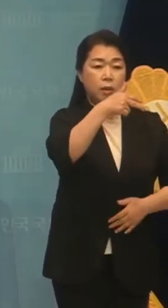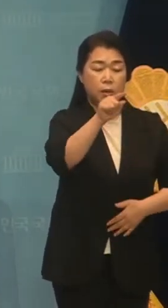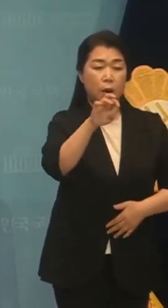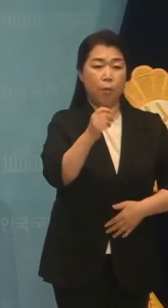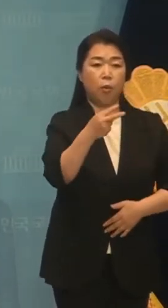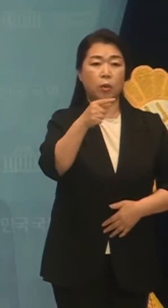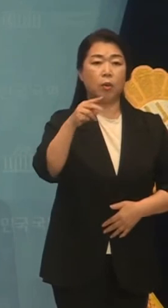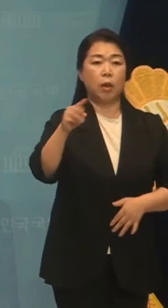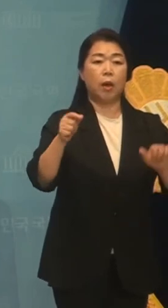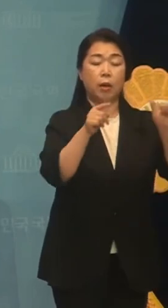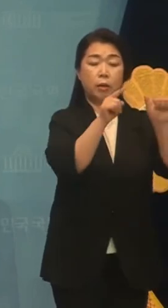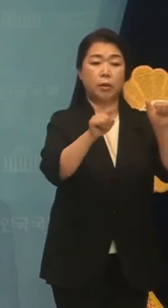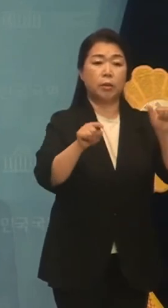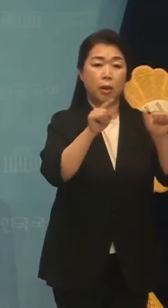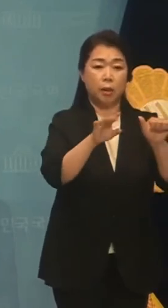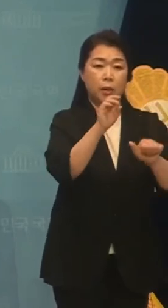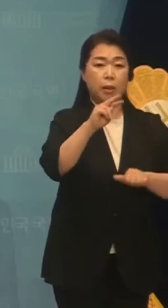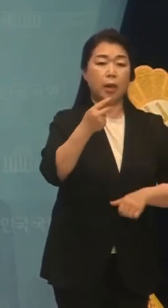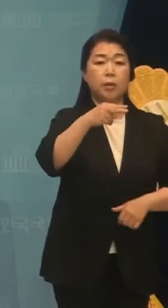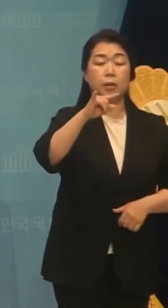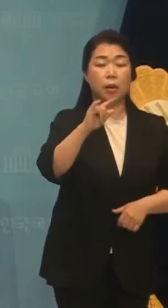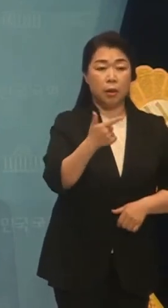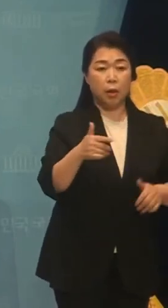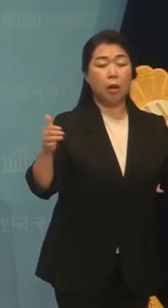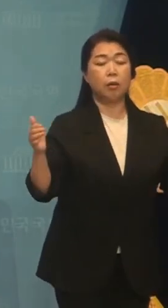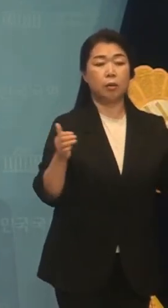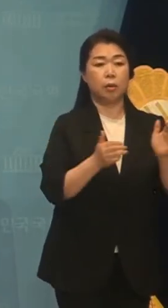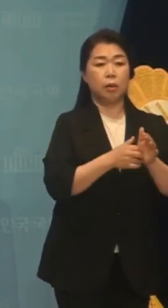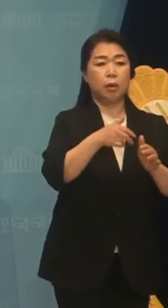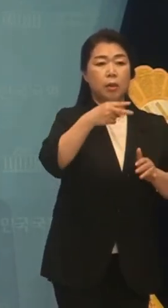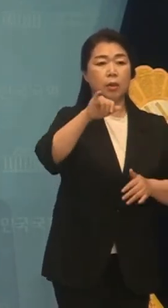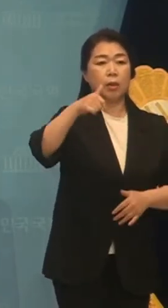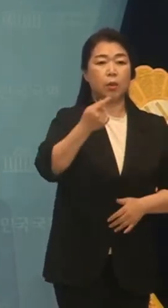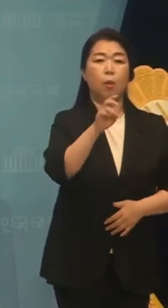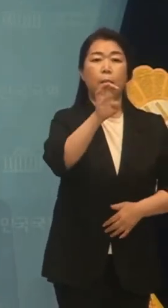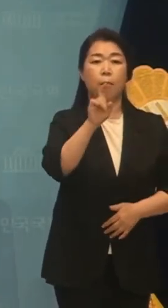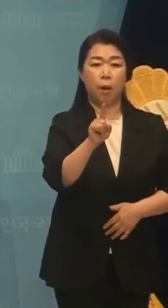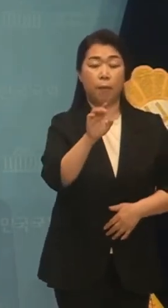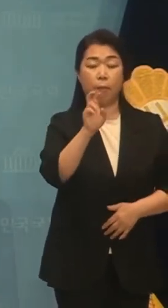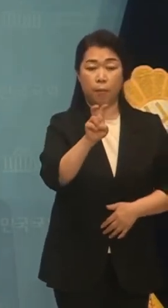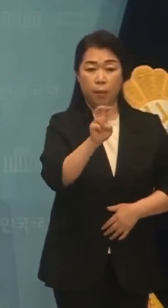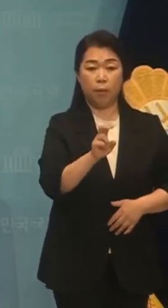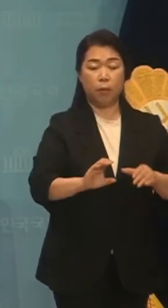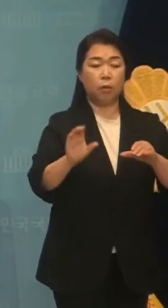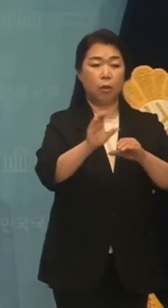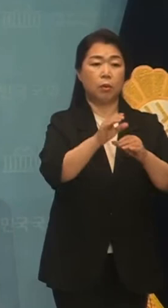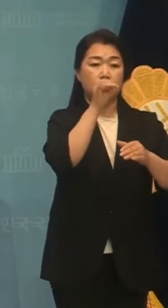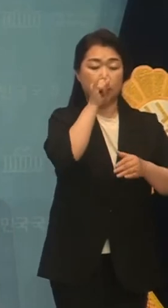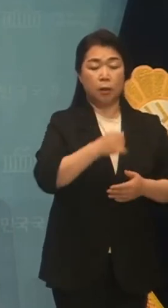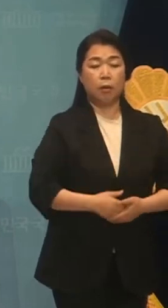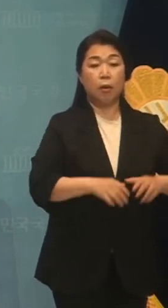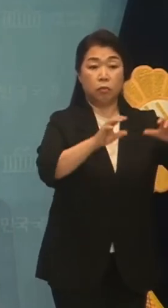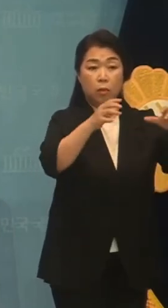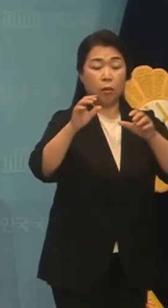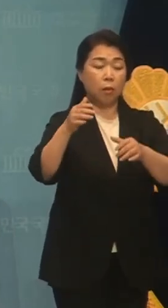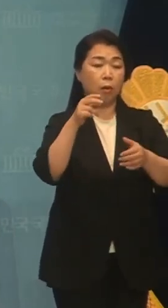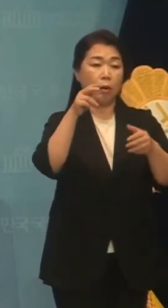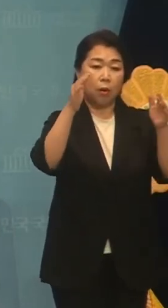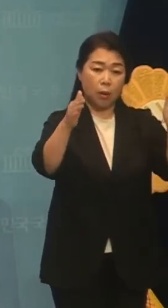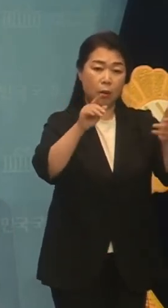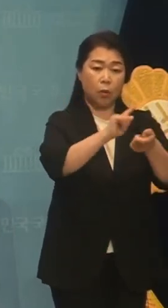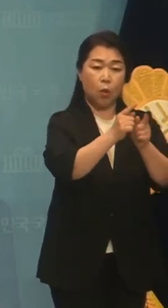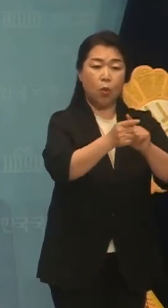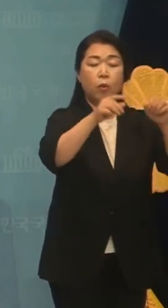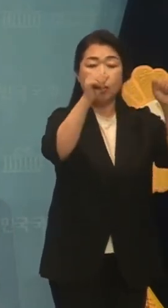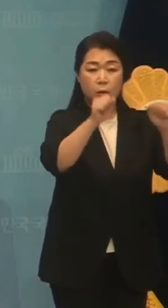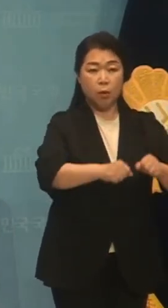모더나, 아스트라제네카, 얀센에 이어 시노판이 추가된 상황입니다. 국가 간의 백신 상호